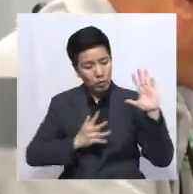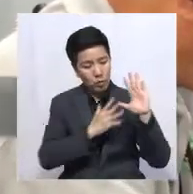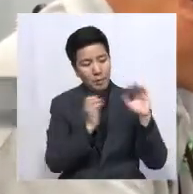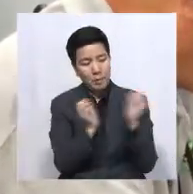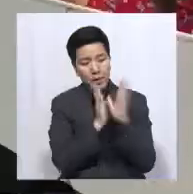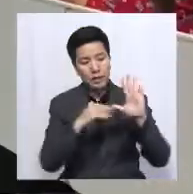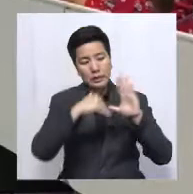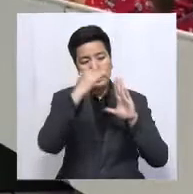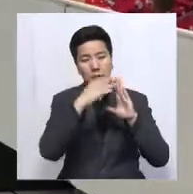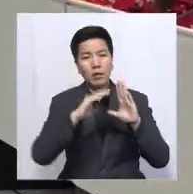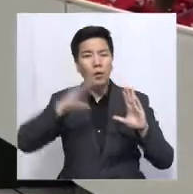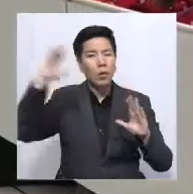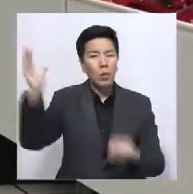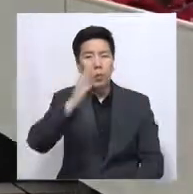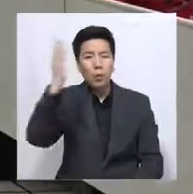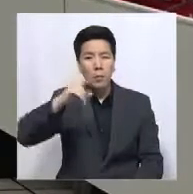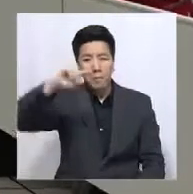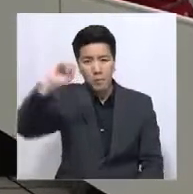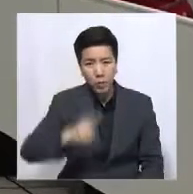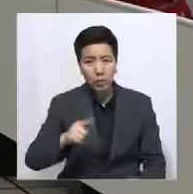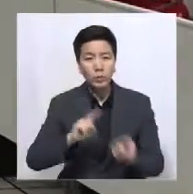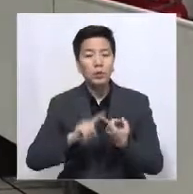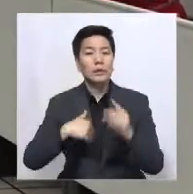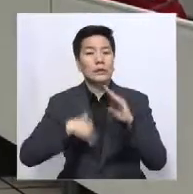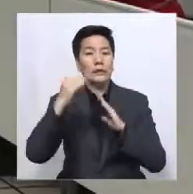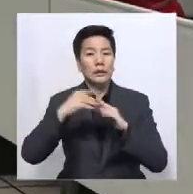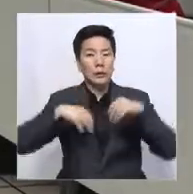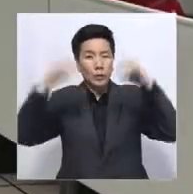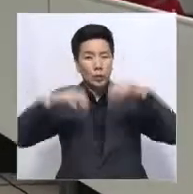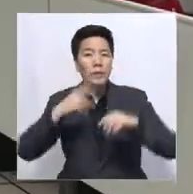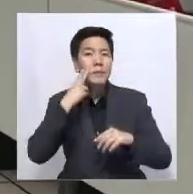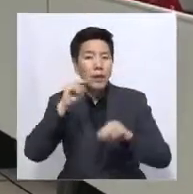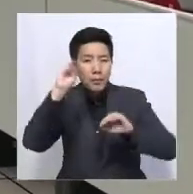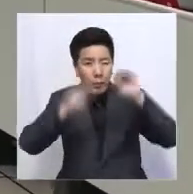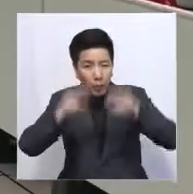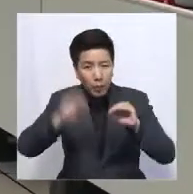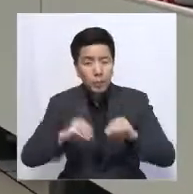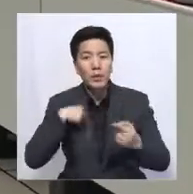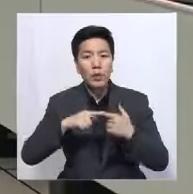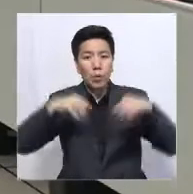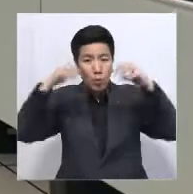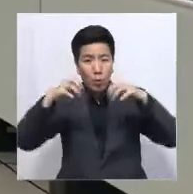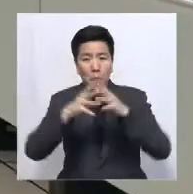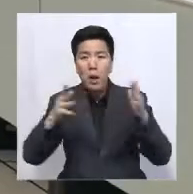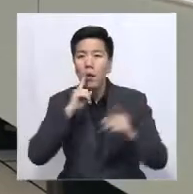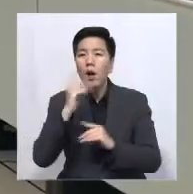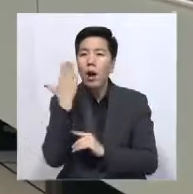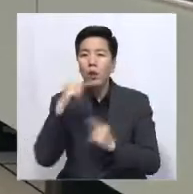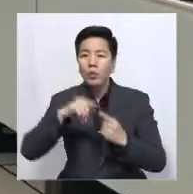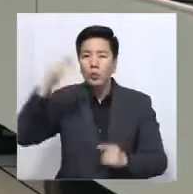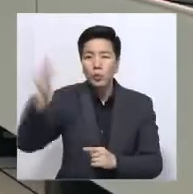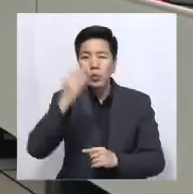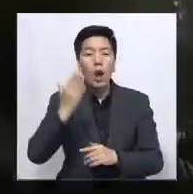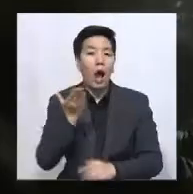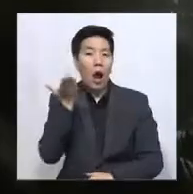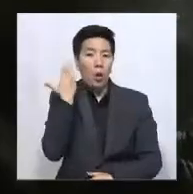คเหนือทำให้เกิดพายุฤดูร้อนขึ้นนะครับโดยมีฝนตกหนักลมแรงลูกเห็บตกและมีปริมาณฝนมากกว่าการเกิดพายุฤ